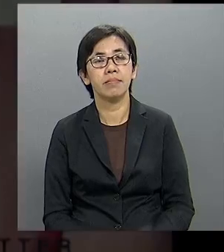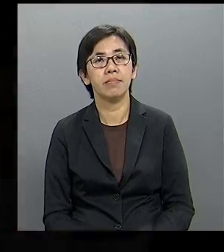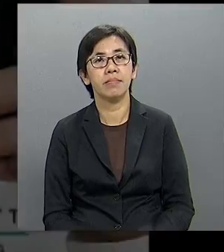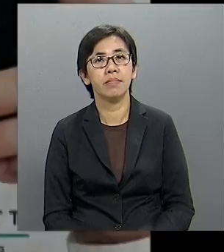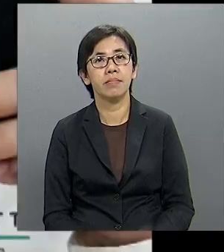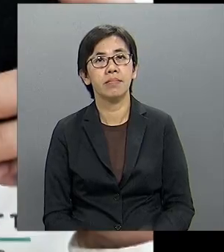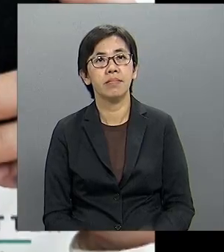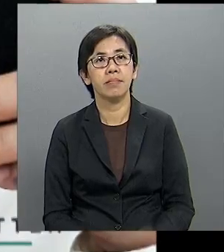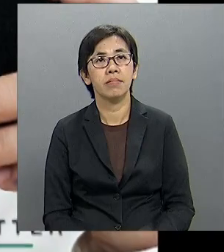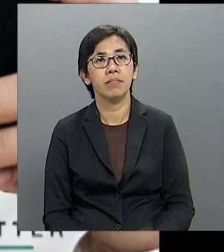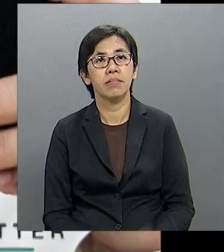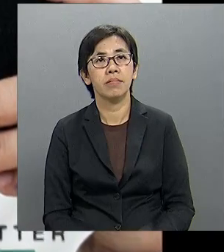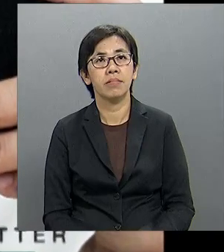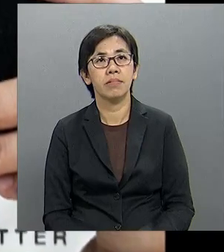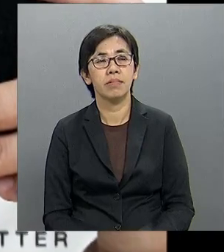ม.ค